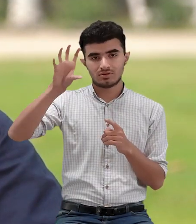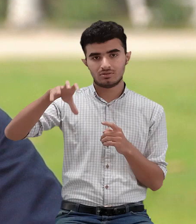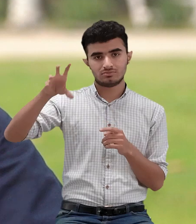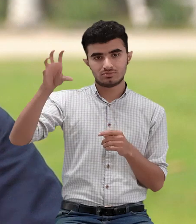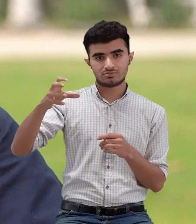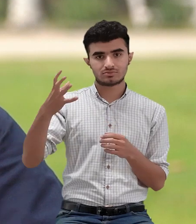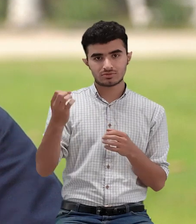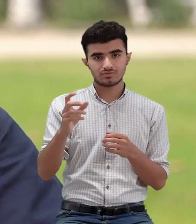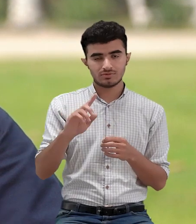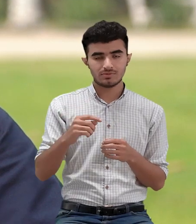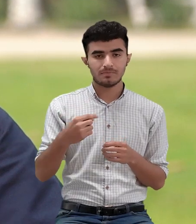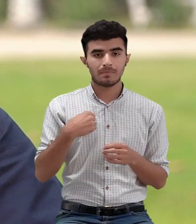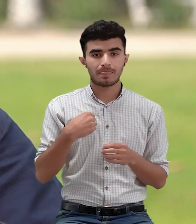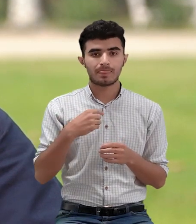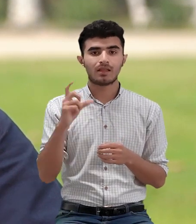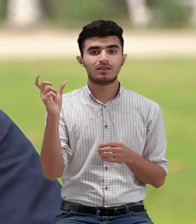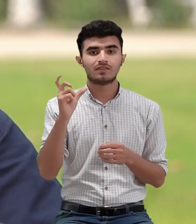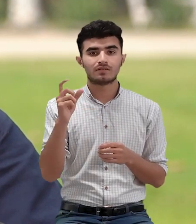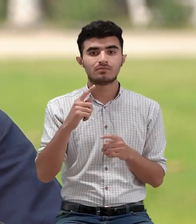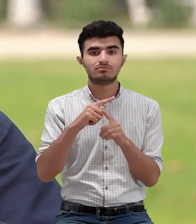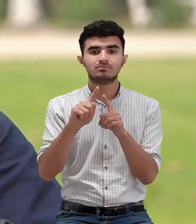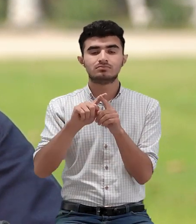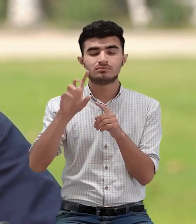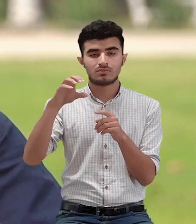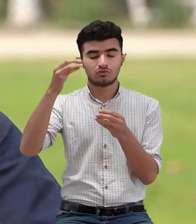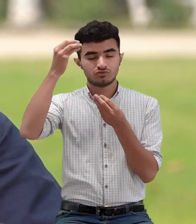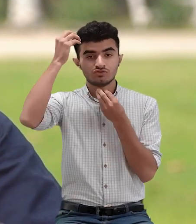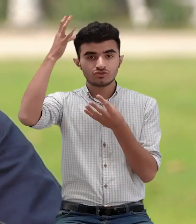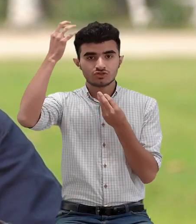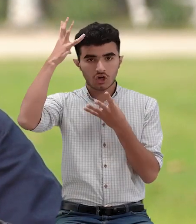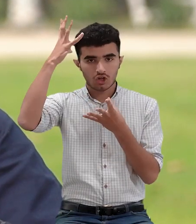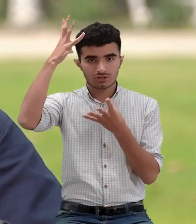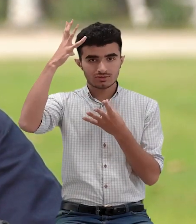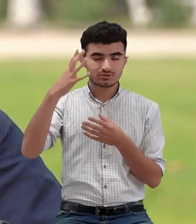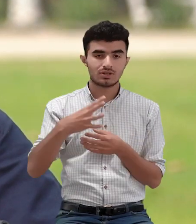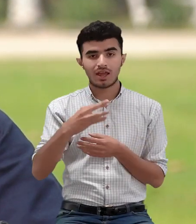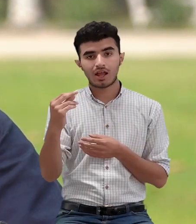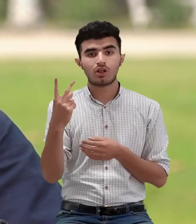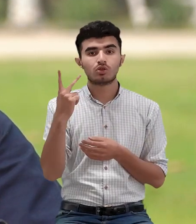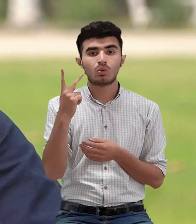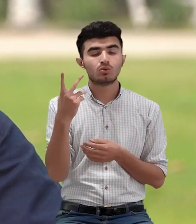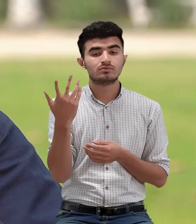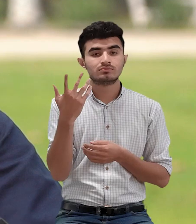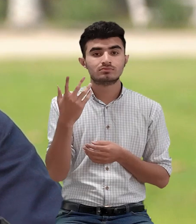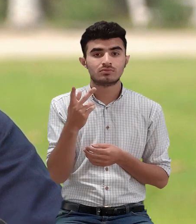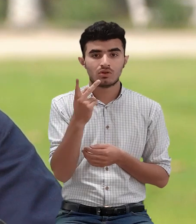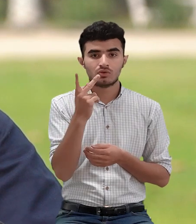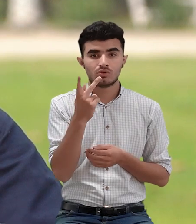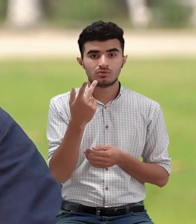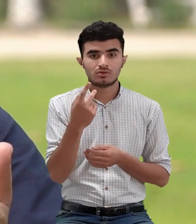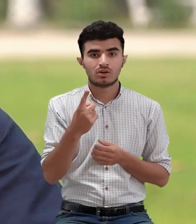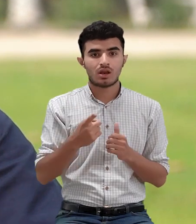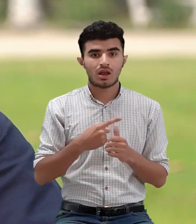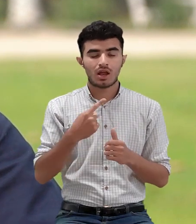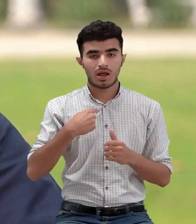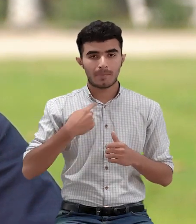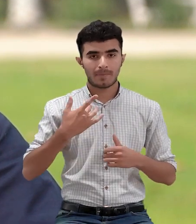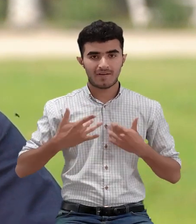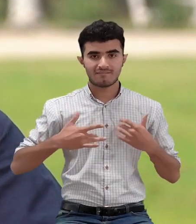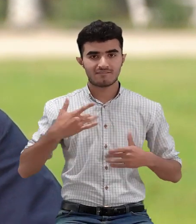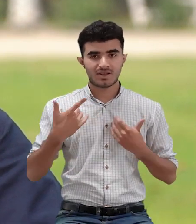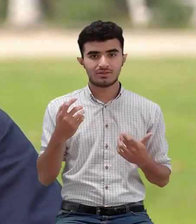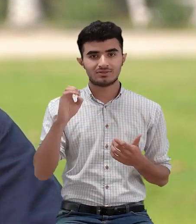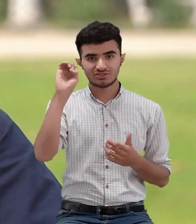है, जिसको हम इन्नेट नॉलेज कह सकते हैं। दूसरी चीज़ हमारे टेम्परामेंट्स हैं, जिनको हम मिजाज कहते